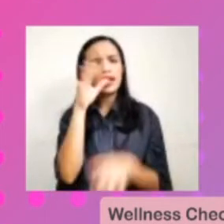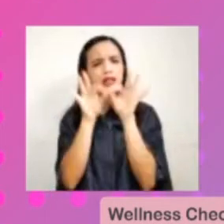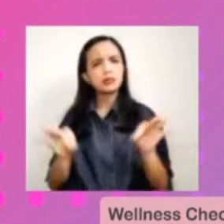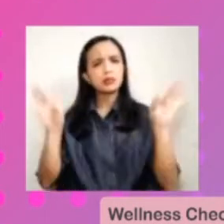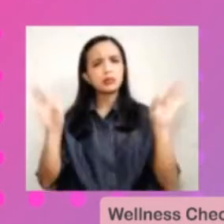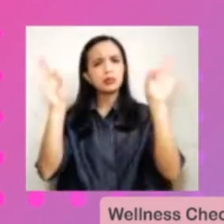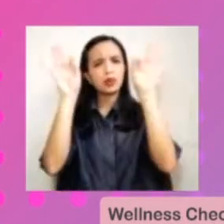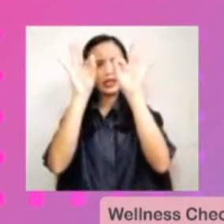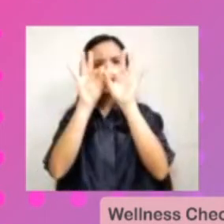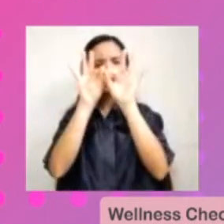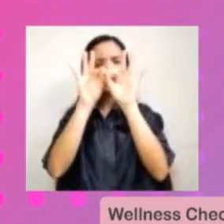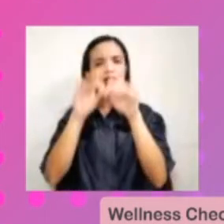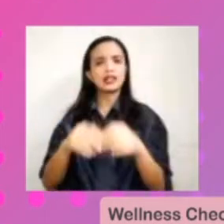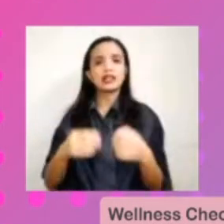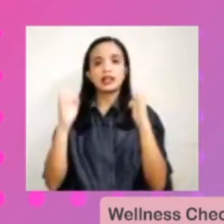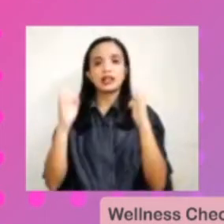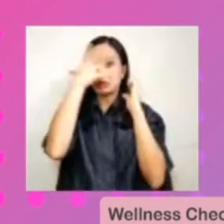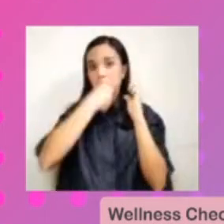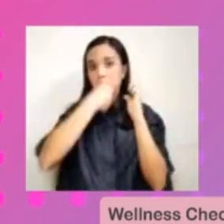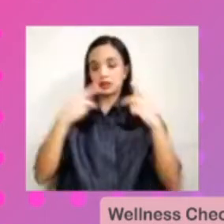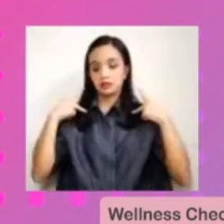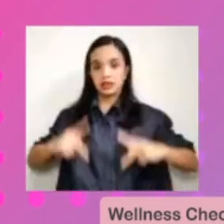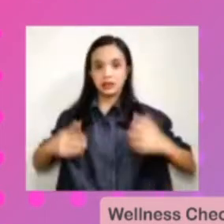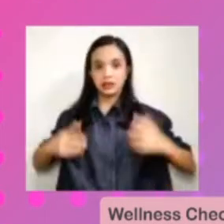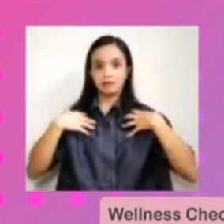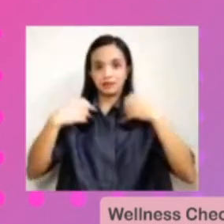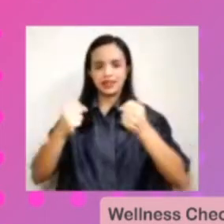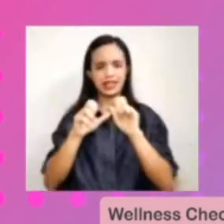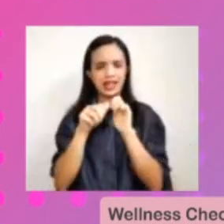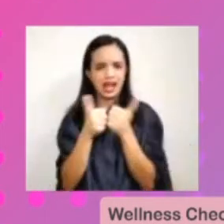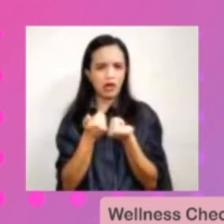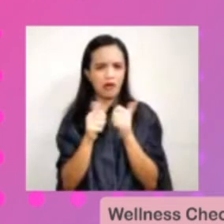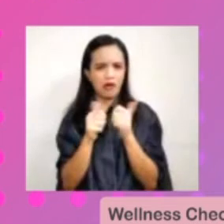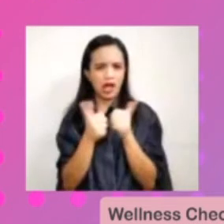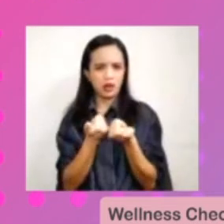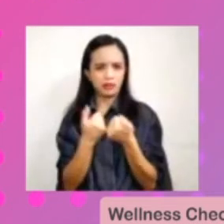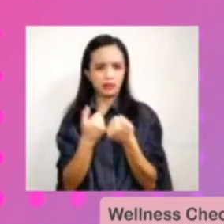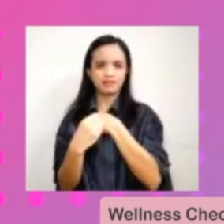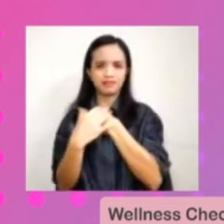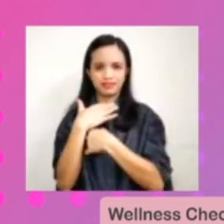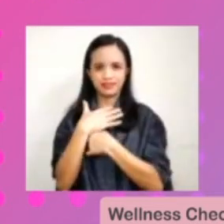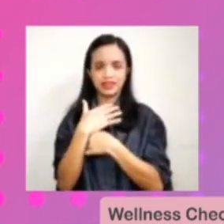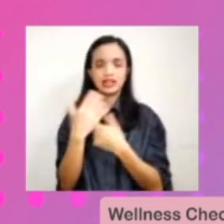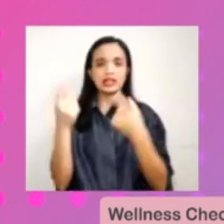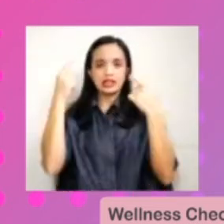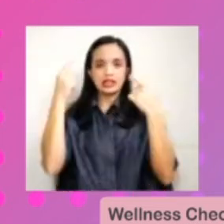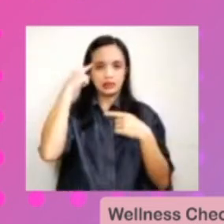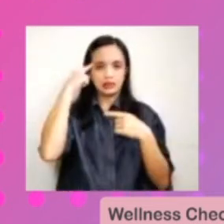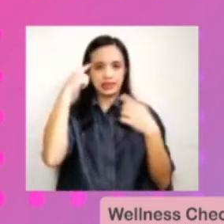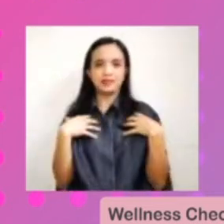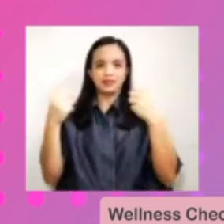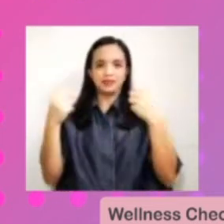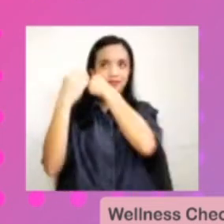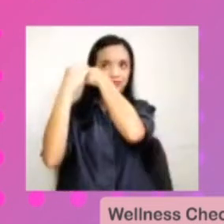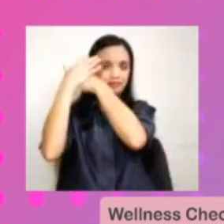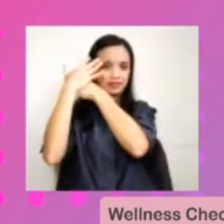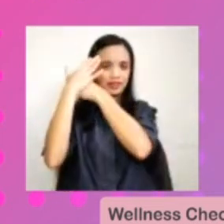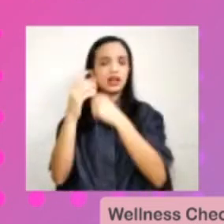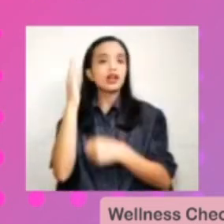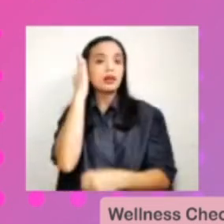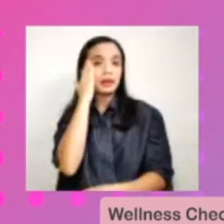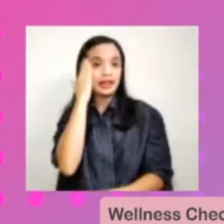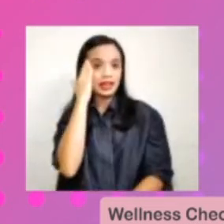from Home, yung sa physical wellness. Okay. So yan, so ngayon pong araw na to, malalaman natin kung ano